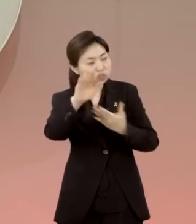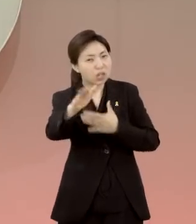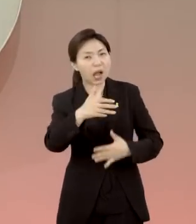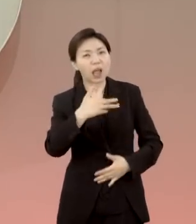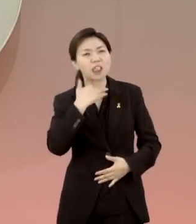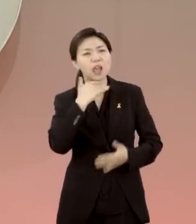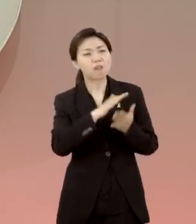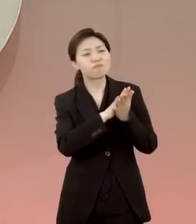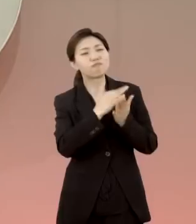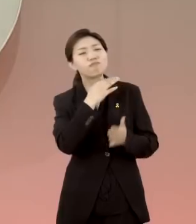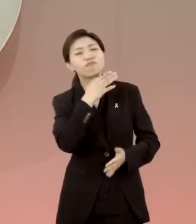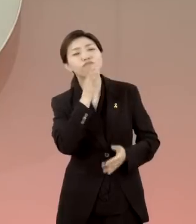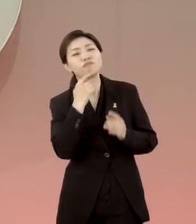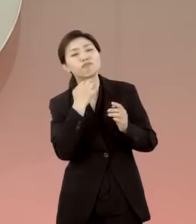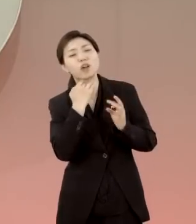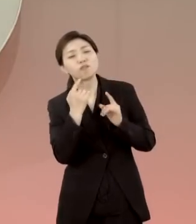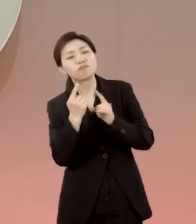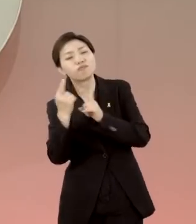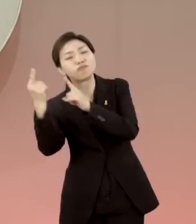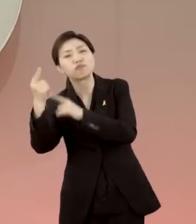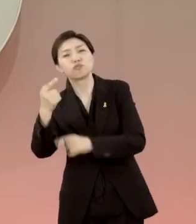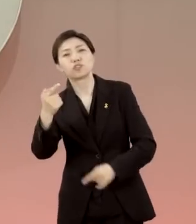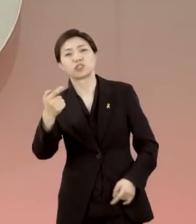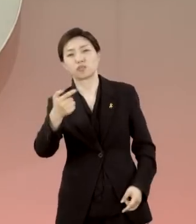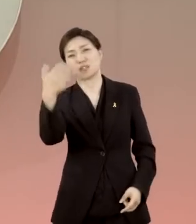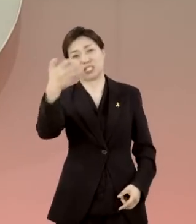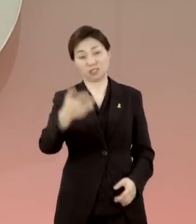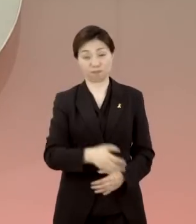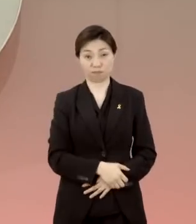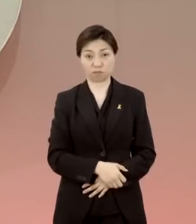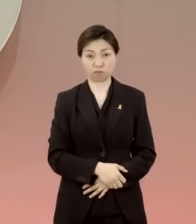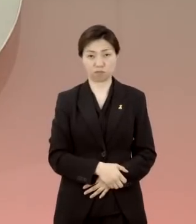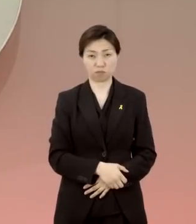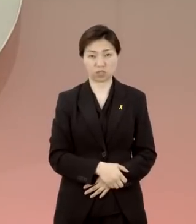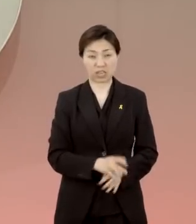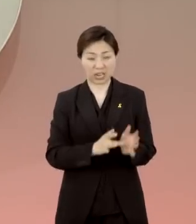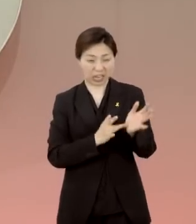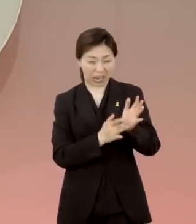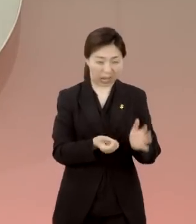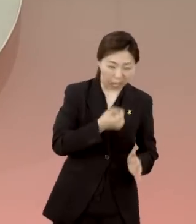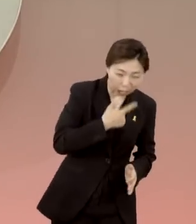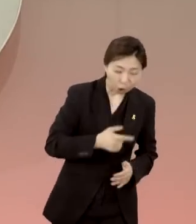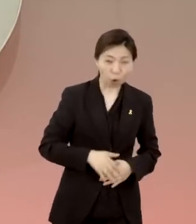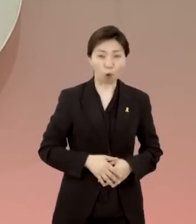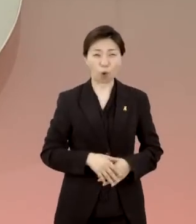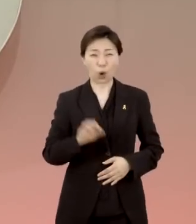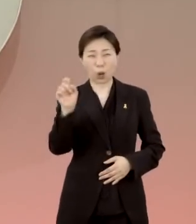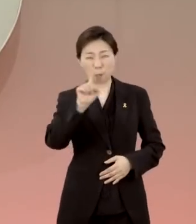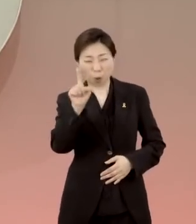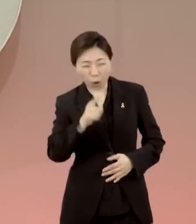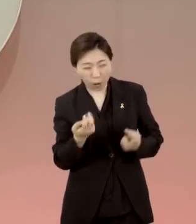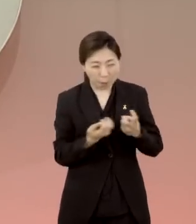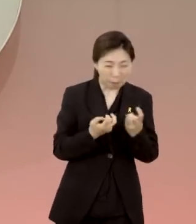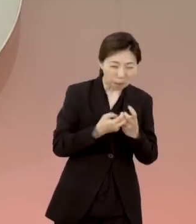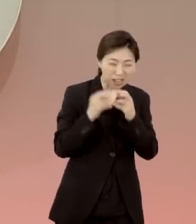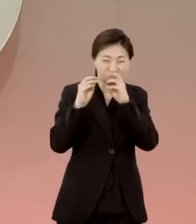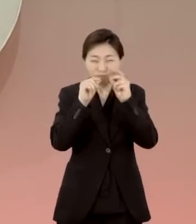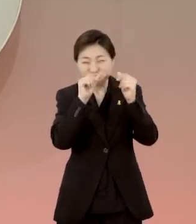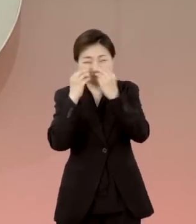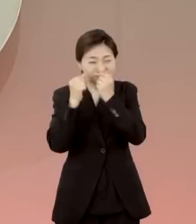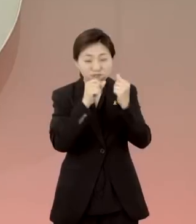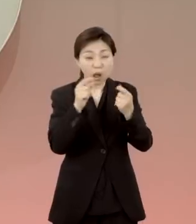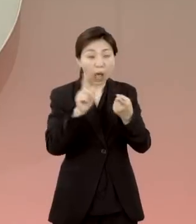그때 어떤 약을 먹고 어떤 약을 써도 어떤 방법을 써도 첫 번째